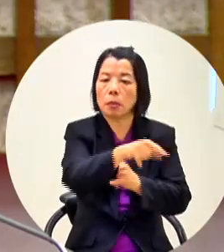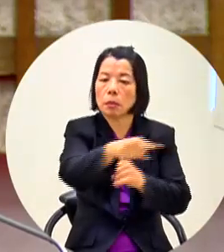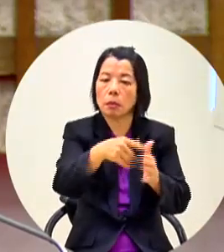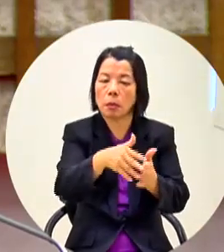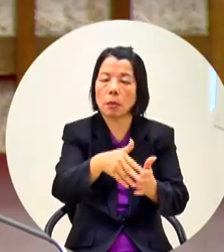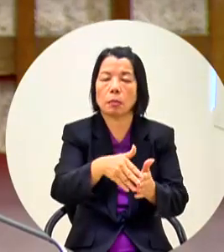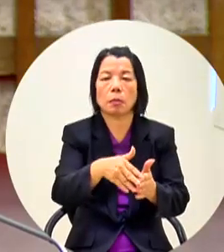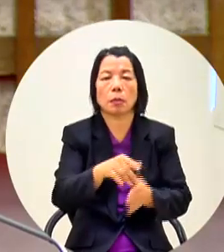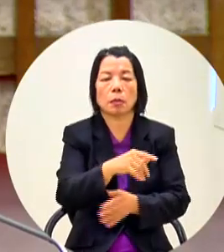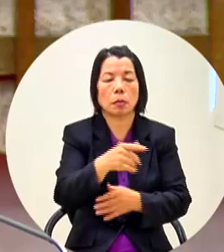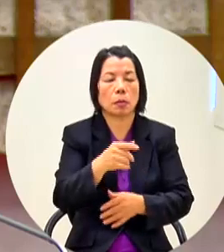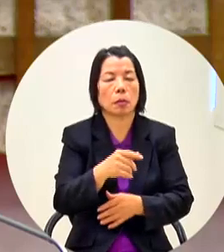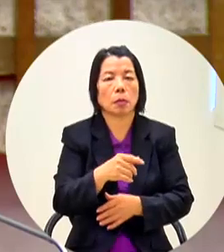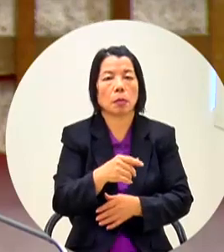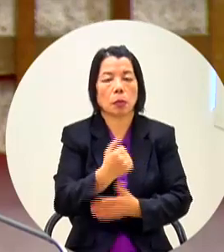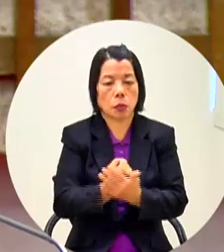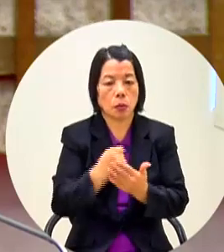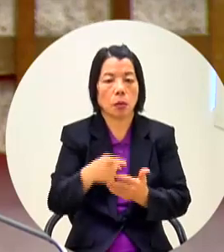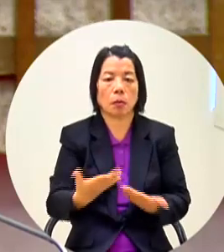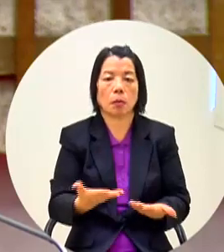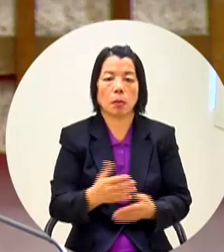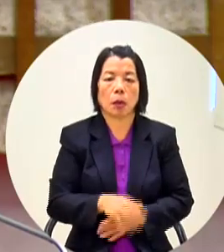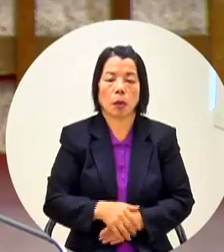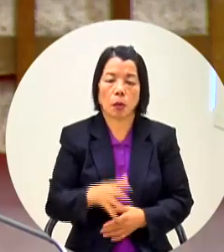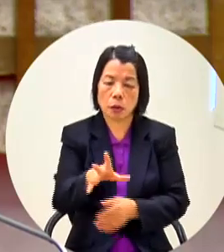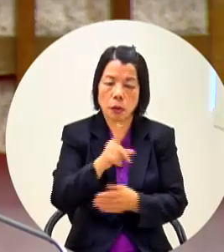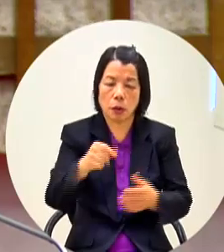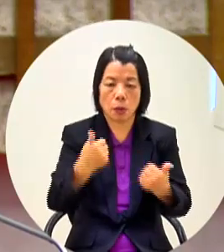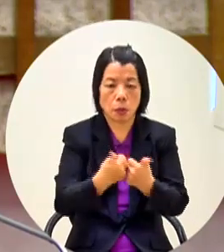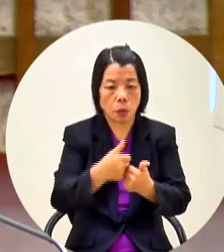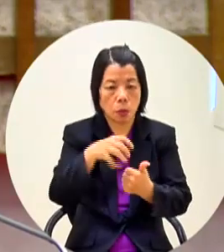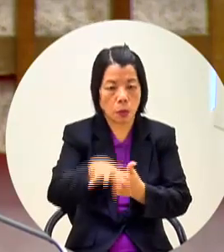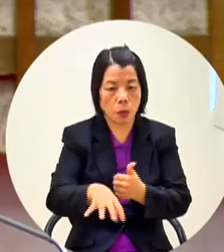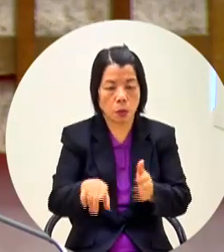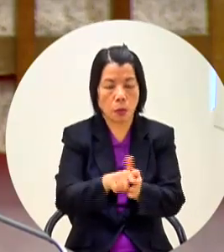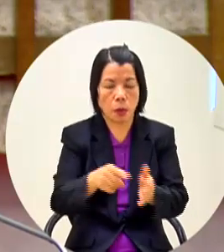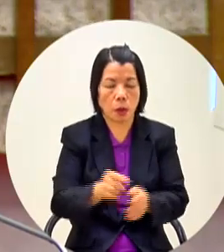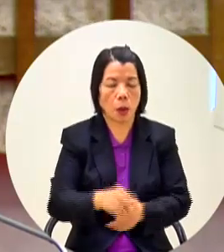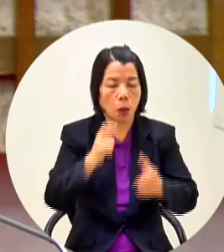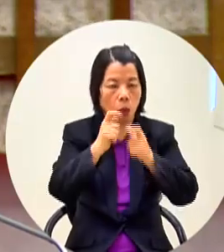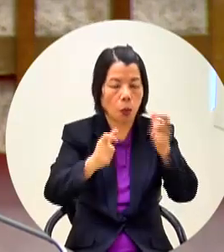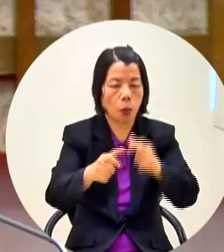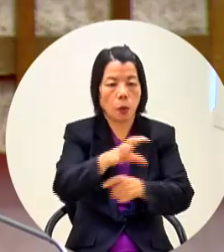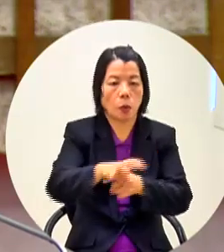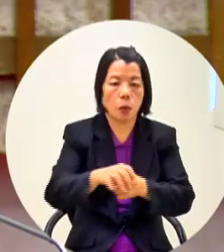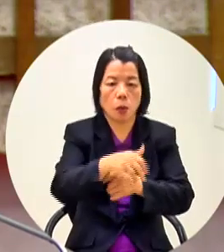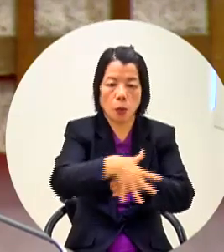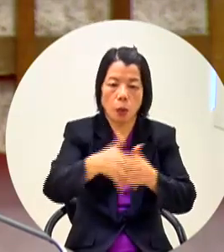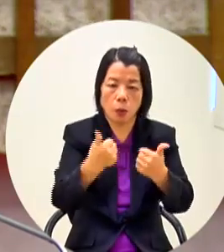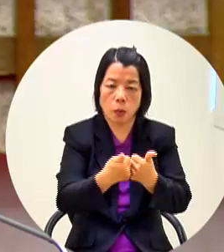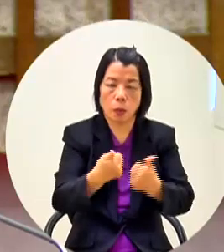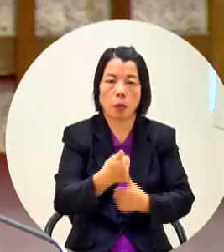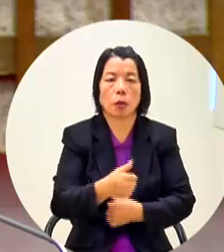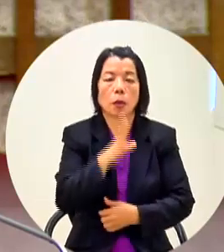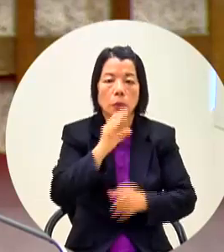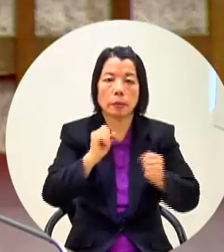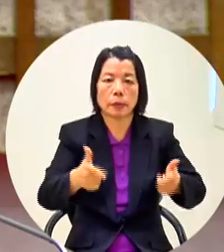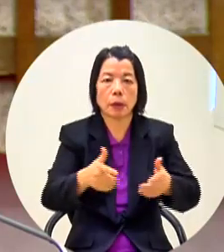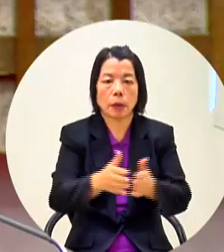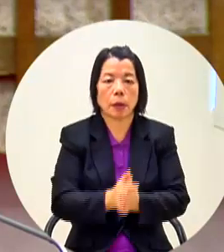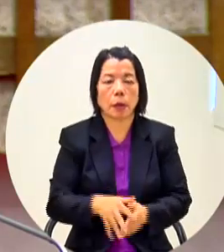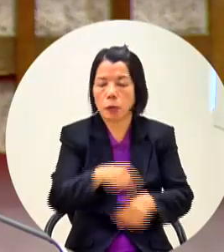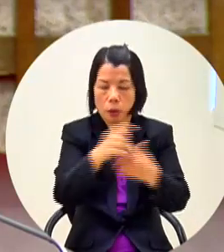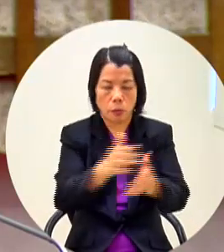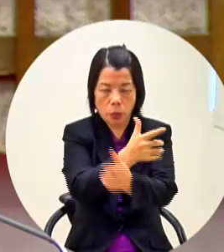呢在这边呢，也借着议事殿堂呢，呼吁我们农委会呢，我们是不是要一体适